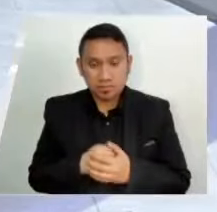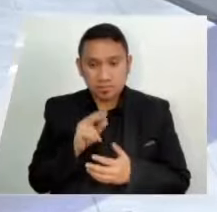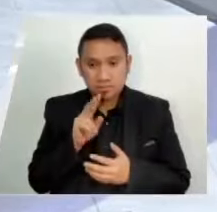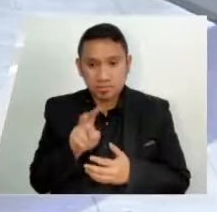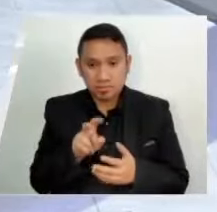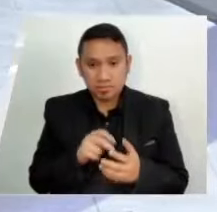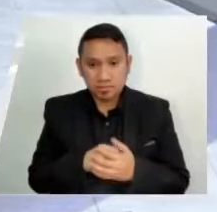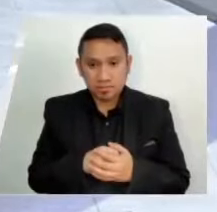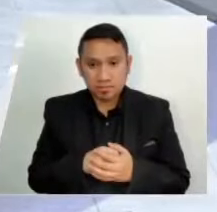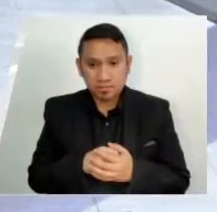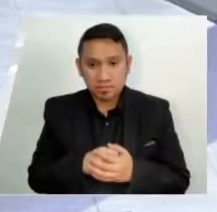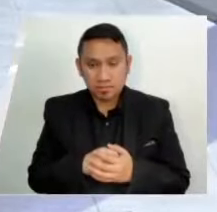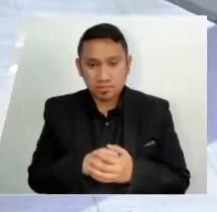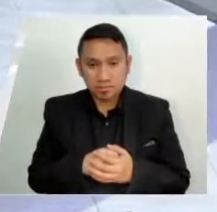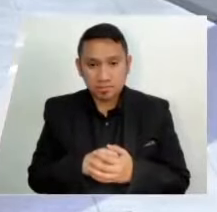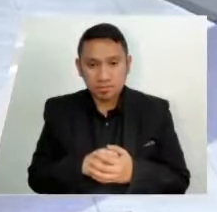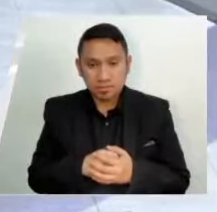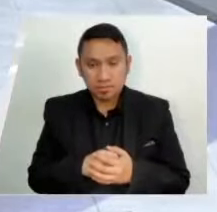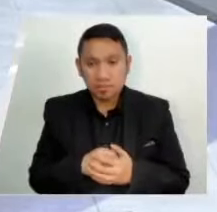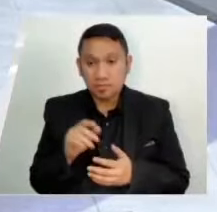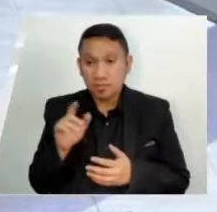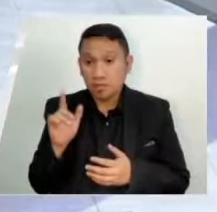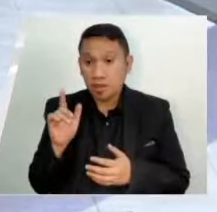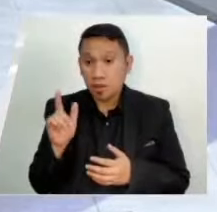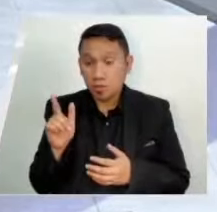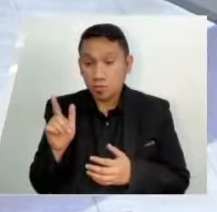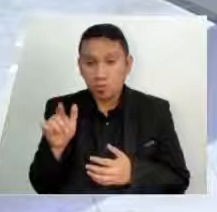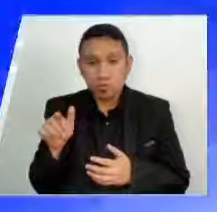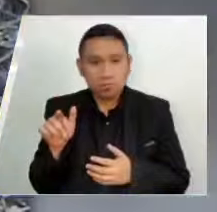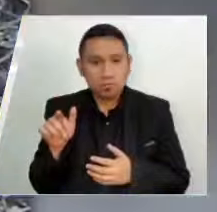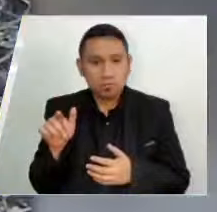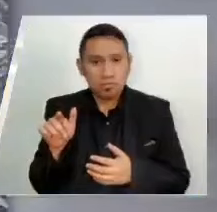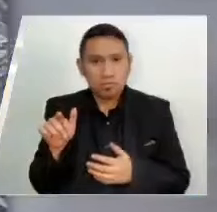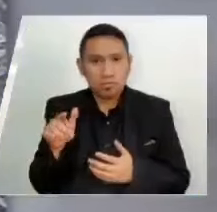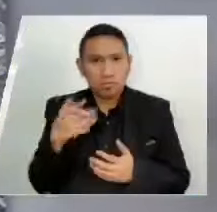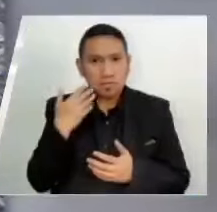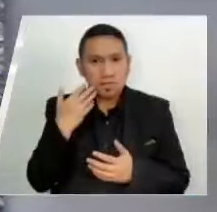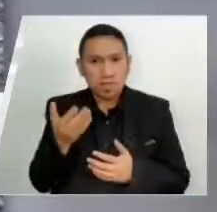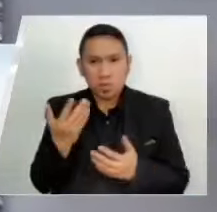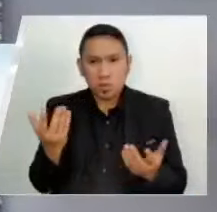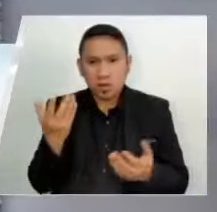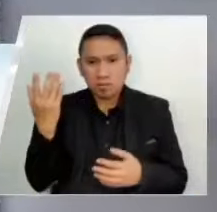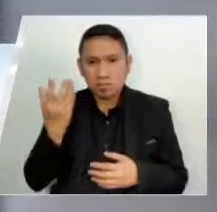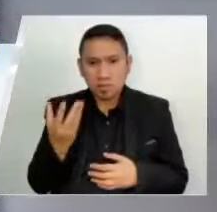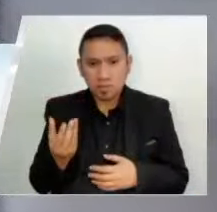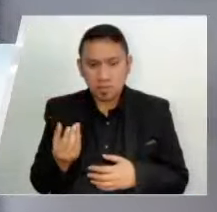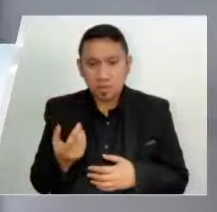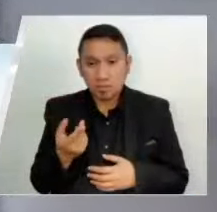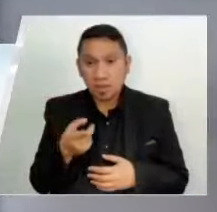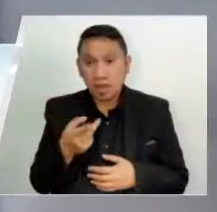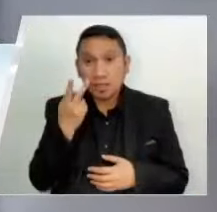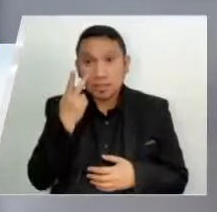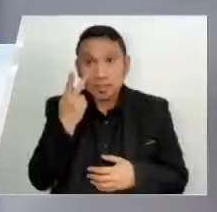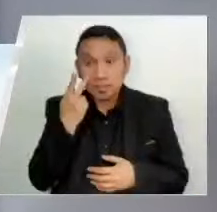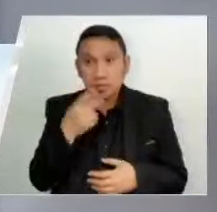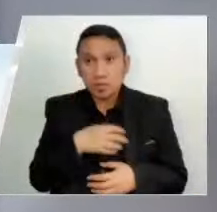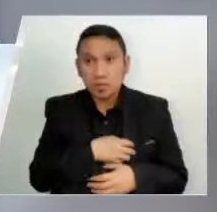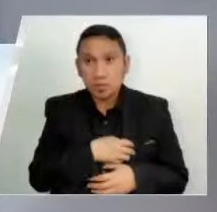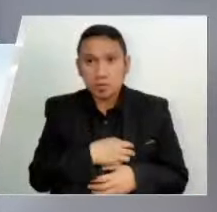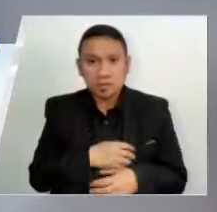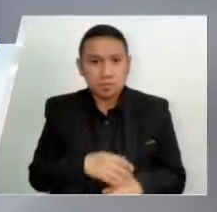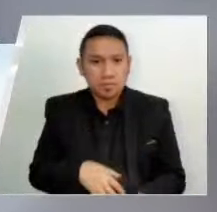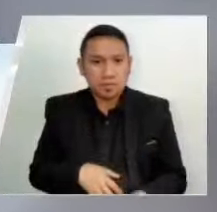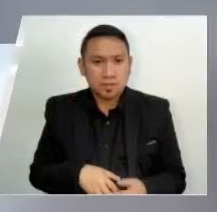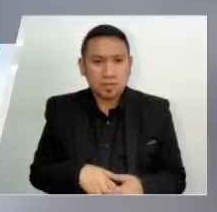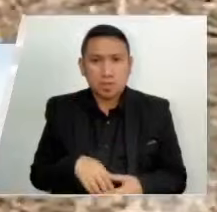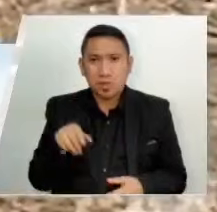Patay ang 85 taong gulang na lalaki sa grass fire sa San Luis, Batangas. Sa investigasyon ng BFP, nasa 500 metro ang lawak